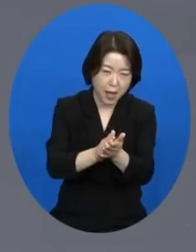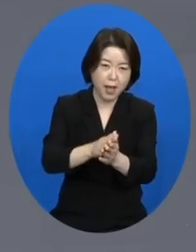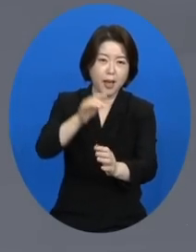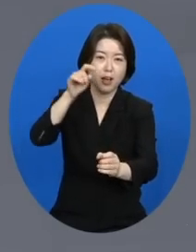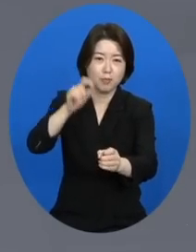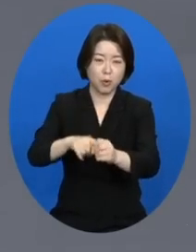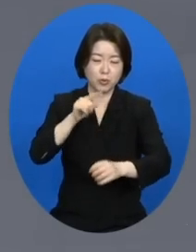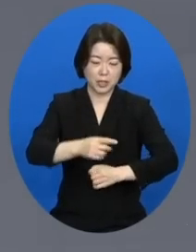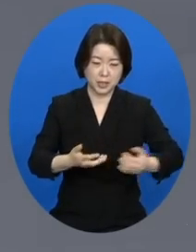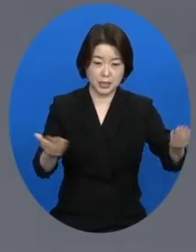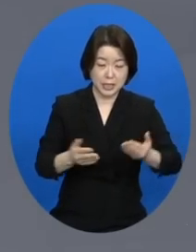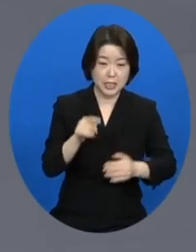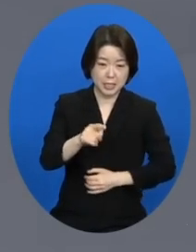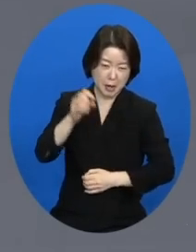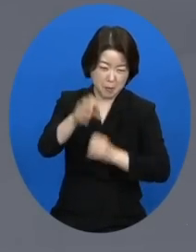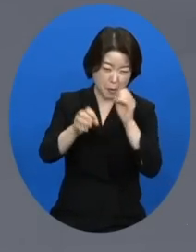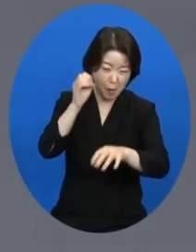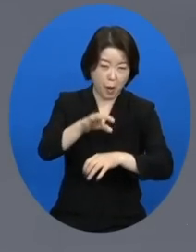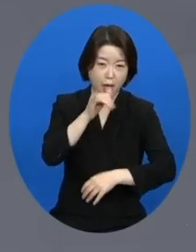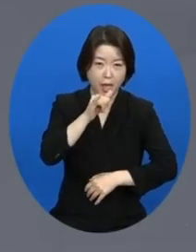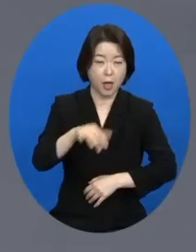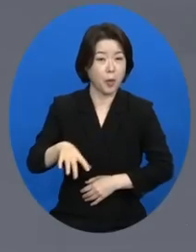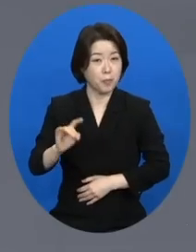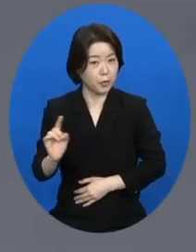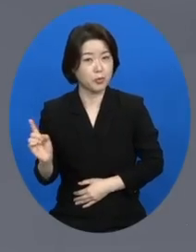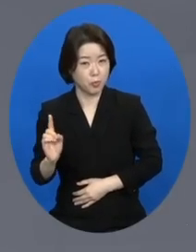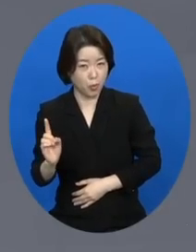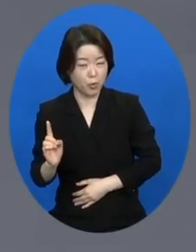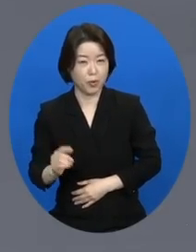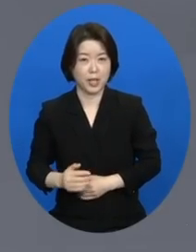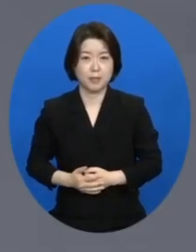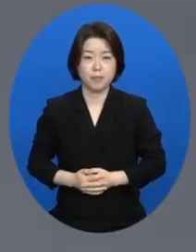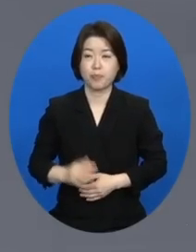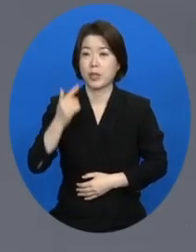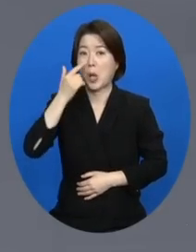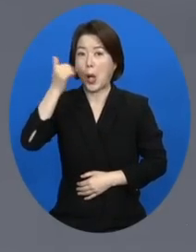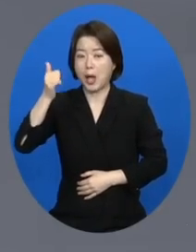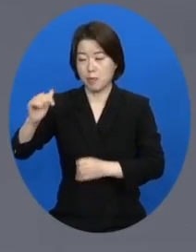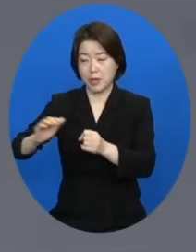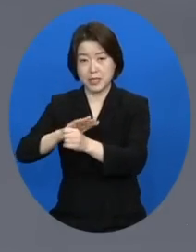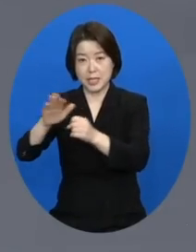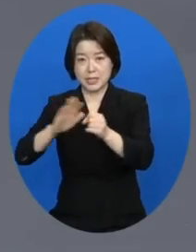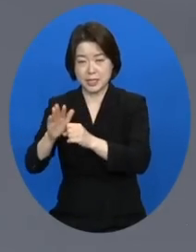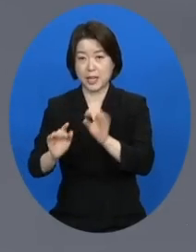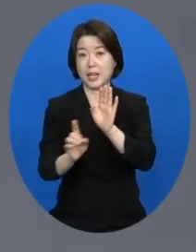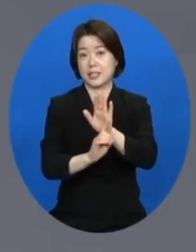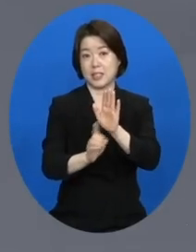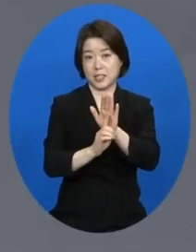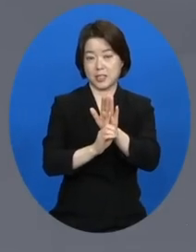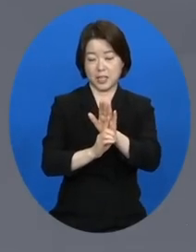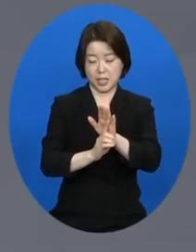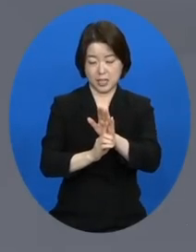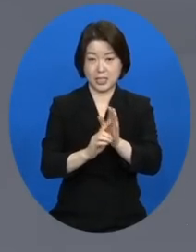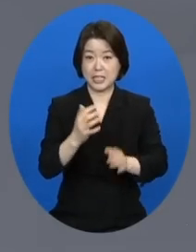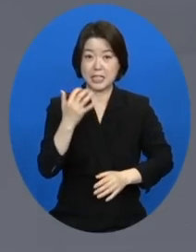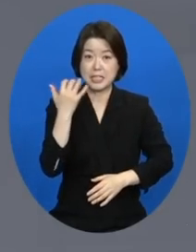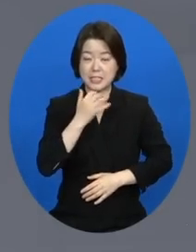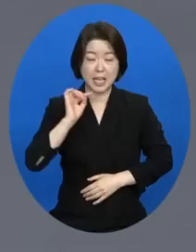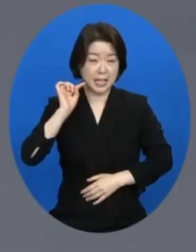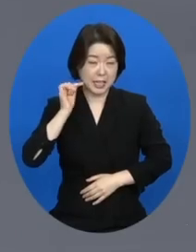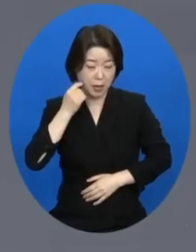그 일을 시작하고 있는 거예요. 먼저는 무엇이냐면 아버지의 사랑을 상징하는 채색